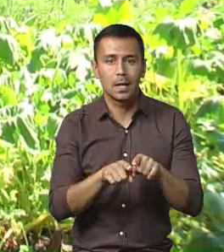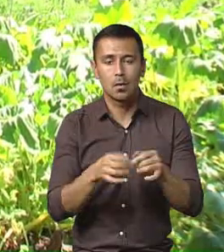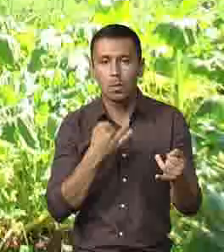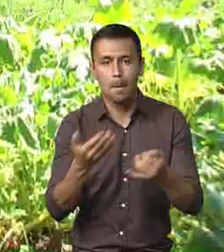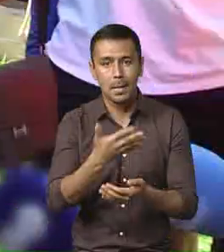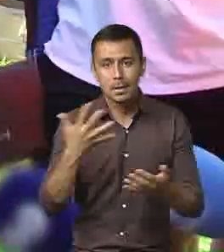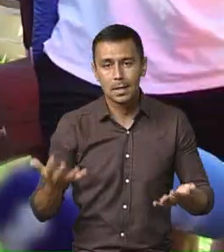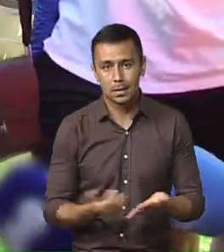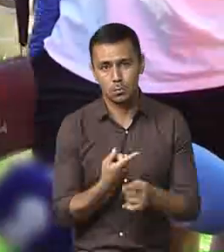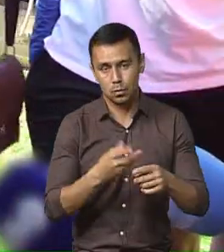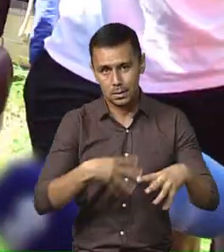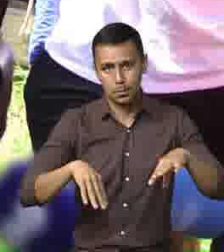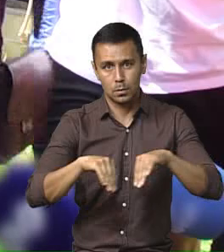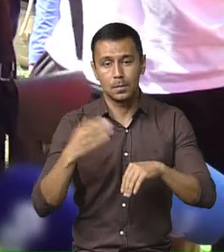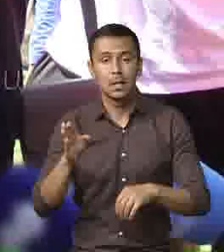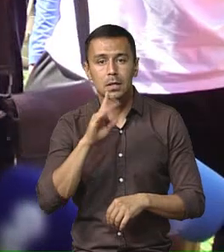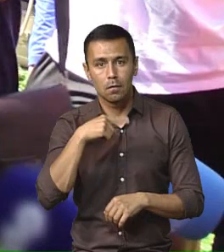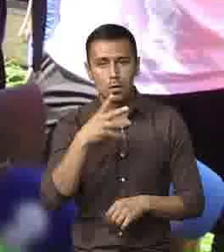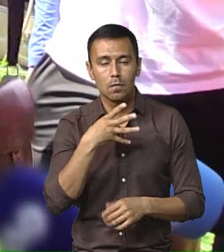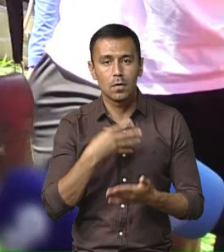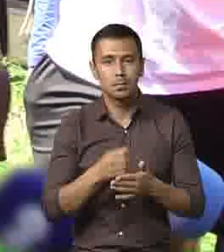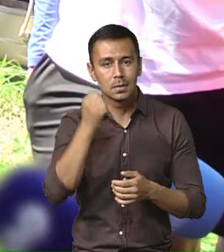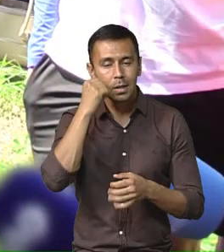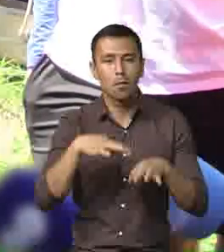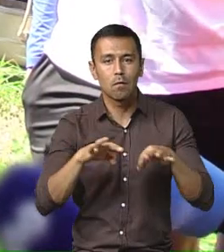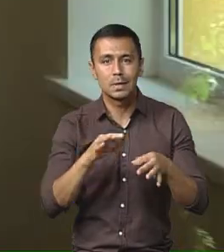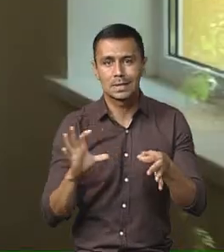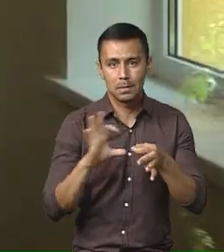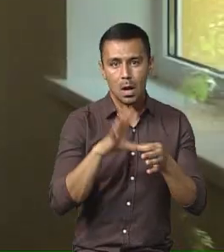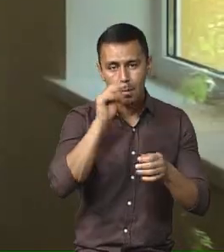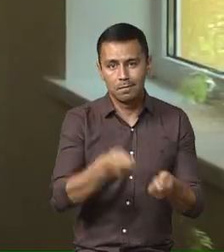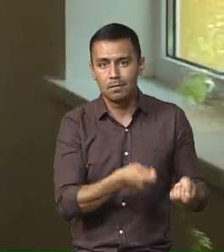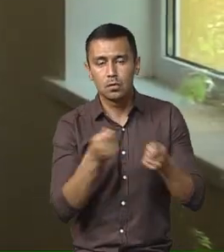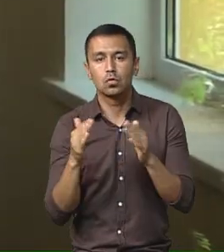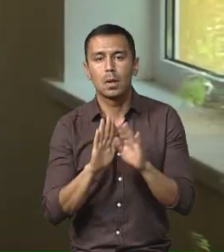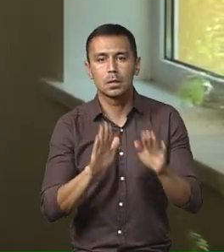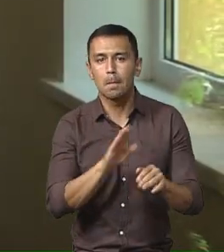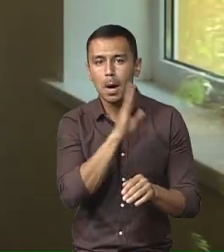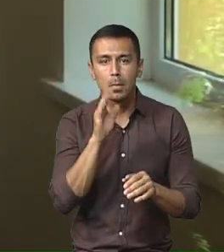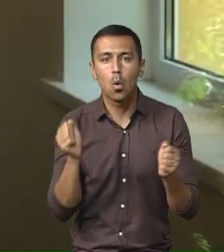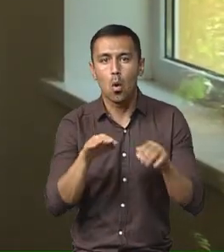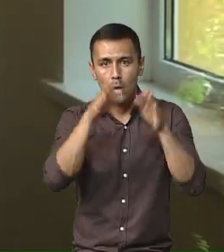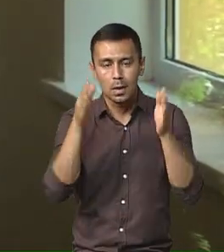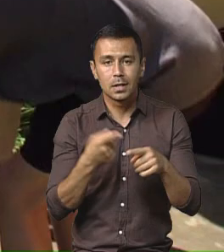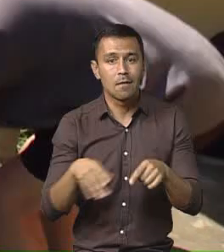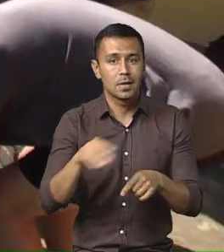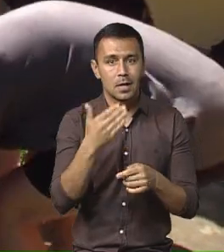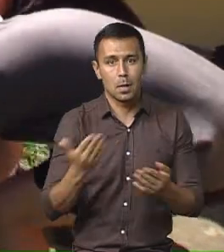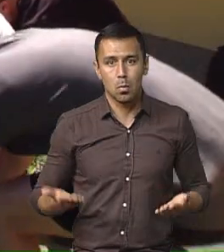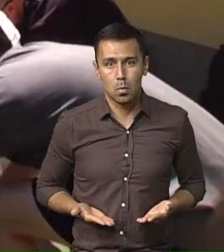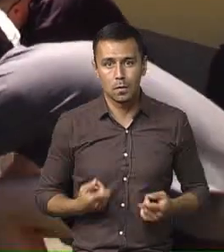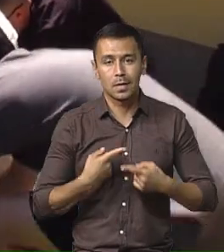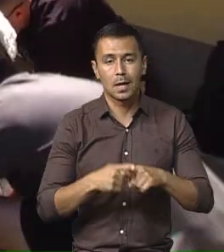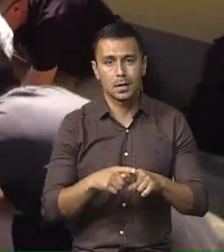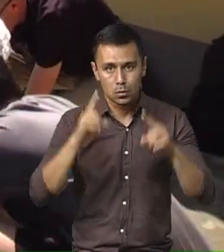ми знайшли цю сім'ю. Ольга каже, своїм стареньким автомобілем з причепом змогли б вивезти з дому лише мамин холодильник. І це вся їхня побутова техніка.